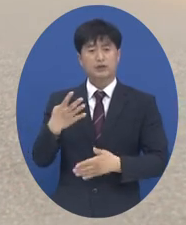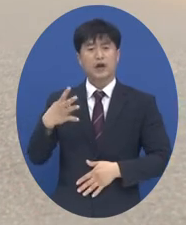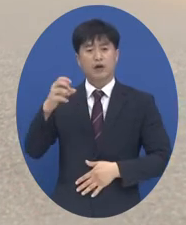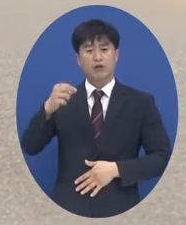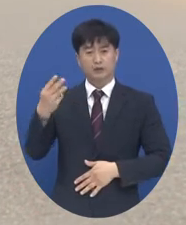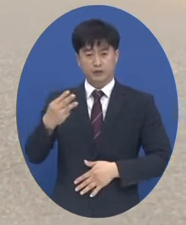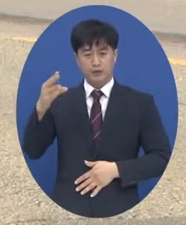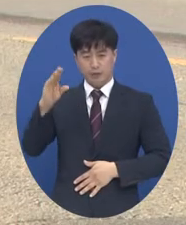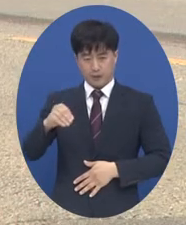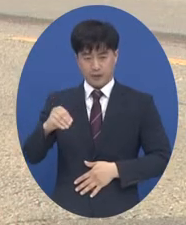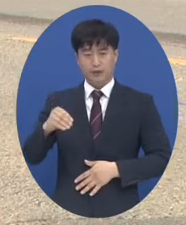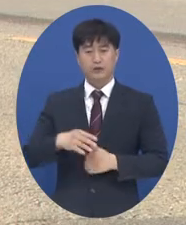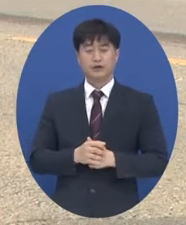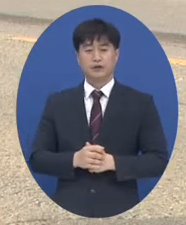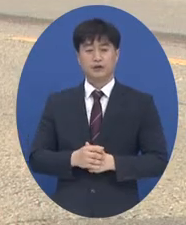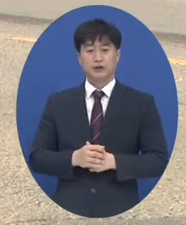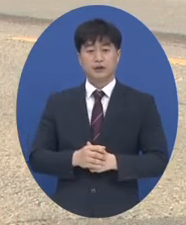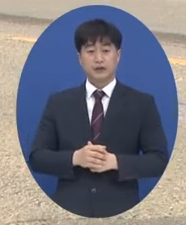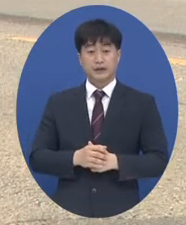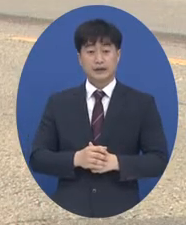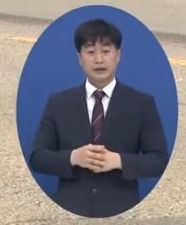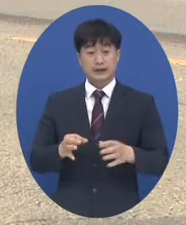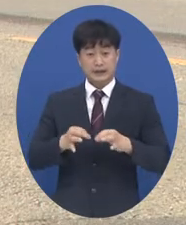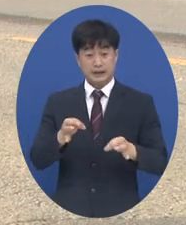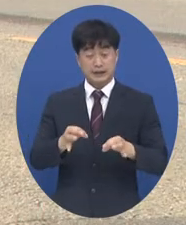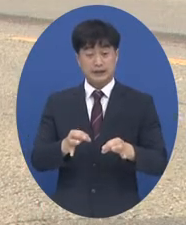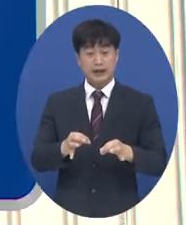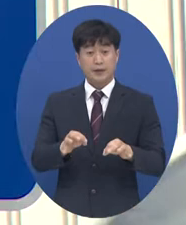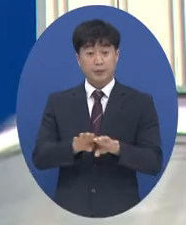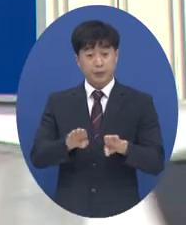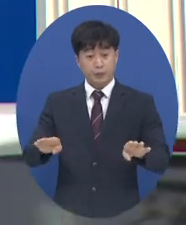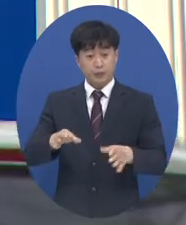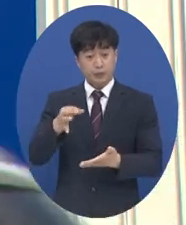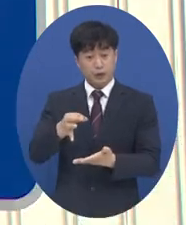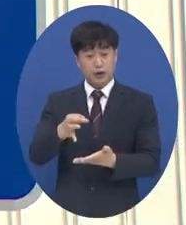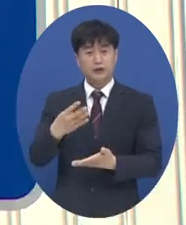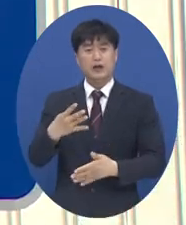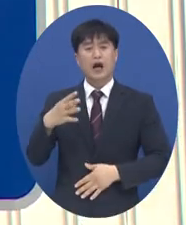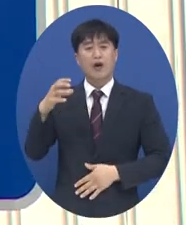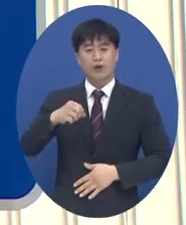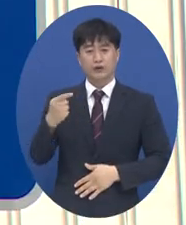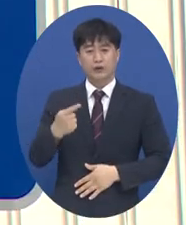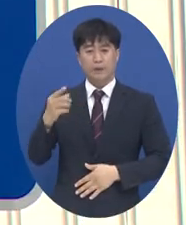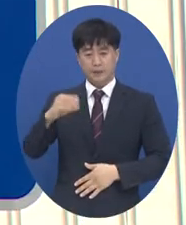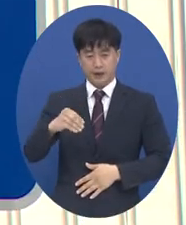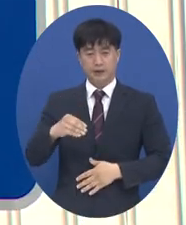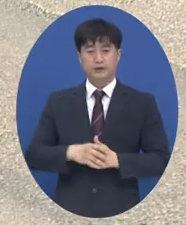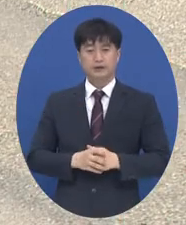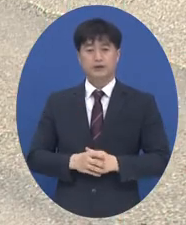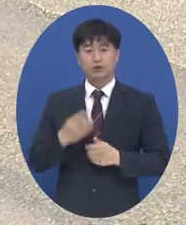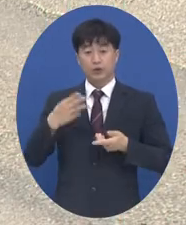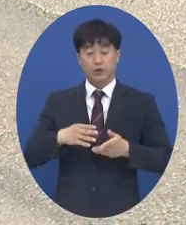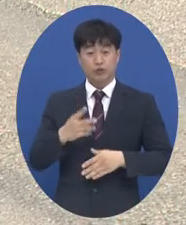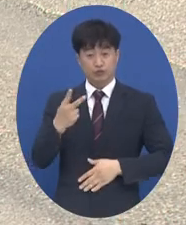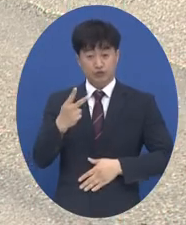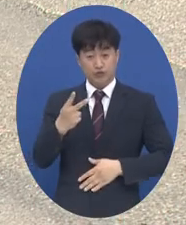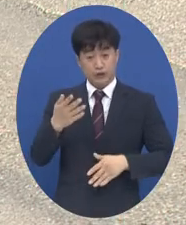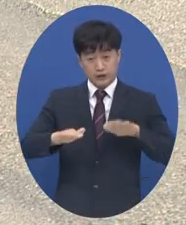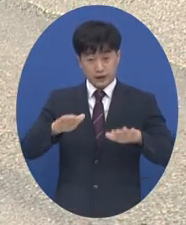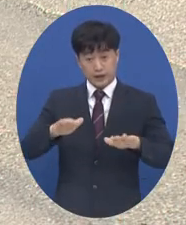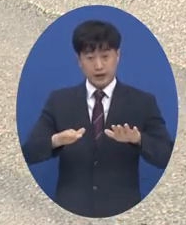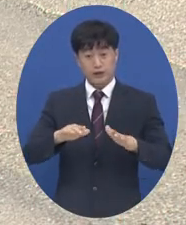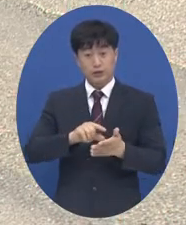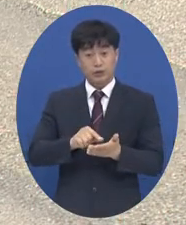3천만원 시장가격을 반영한 표준시 장당 가로는 4억 1000만원 입니까 경우들은 2 공사비의 차액만큼